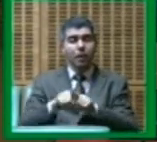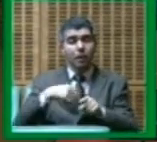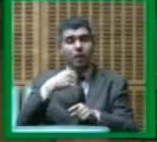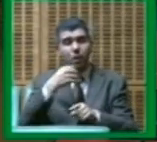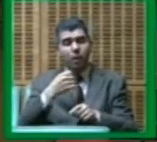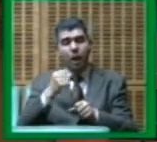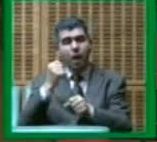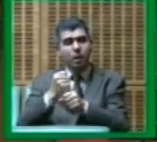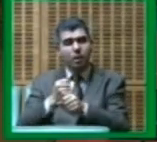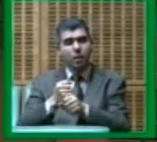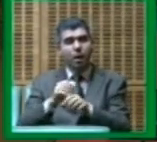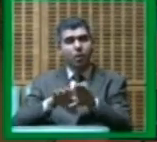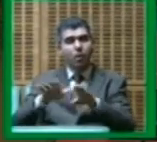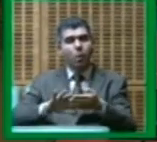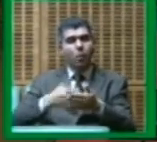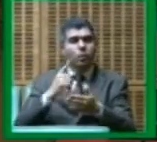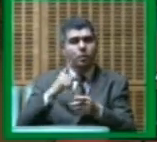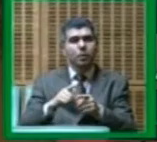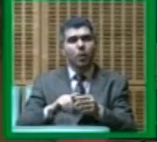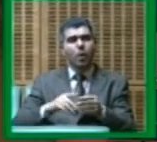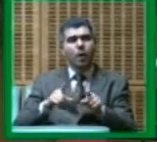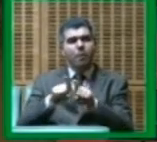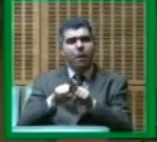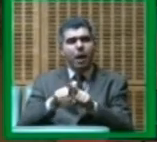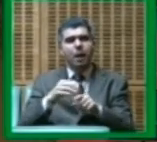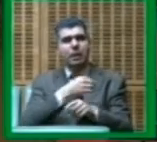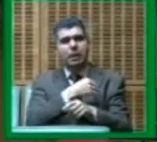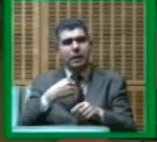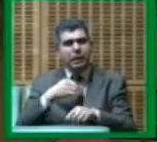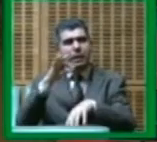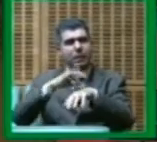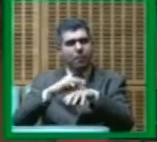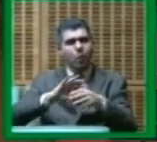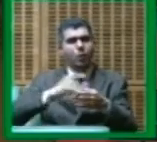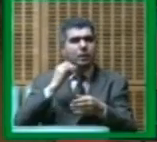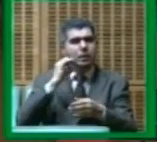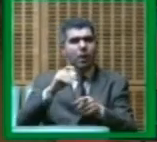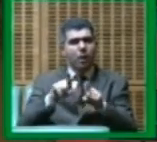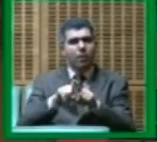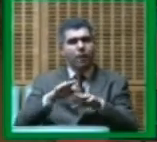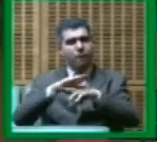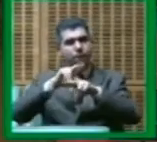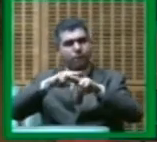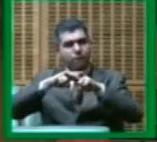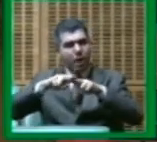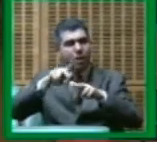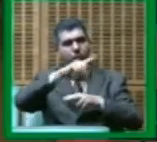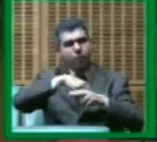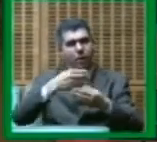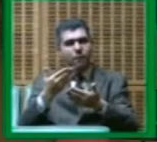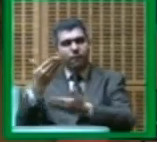الوضعية كنواسيو الضحايا كنمشيو نعالجوا اللي تعالج، يمكن بعد بطريقة هادئة نشتغلوا نحدوا